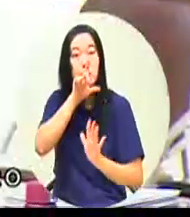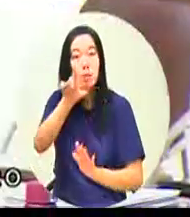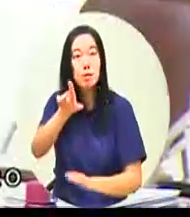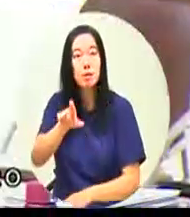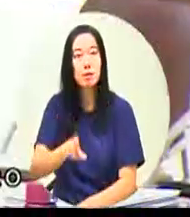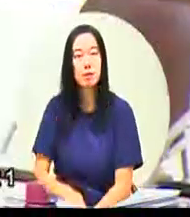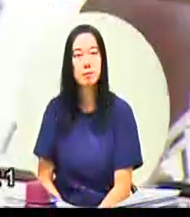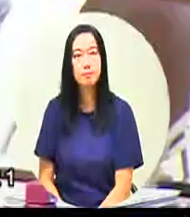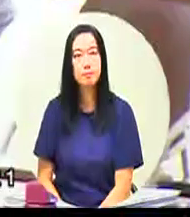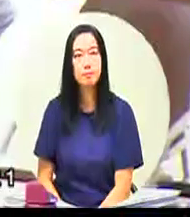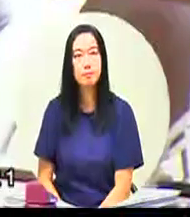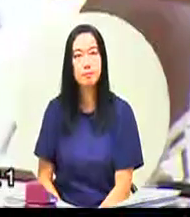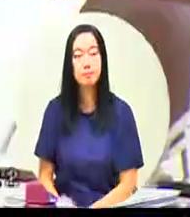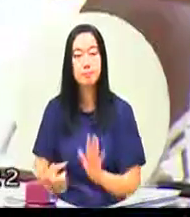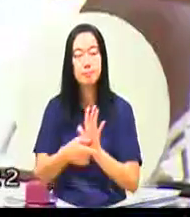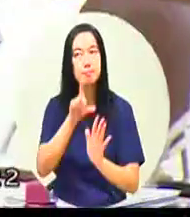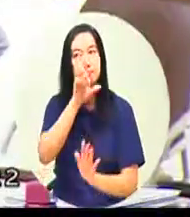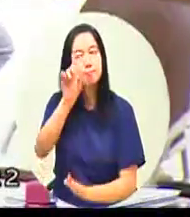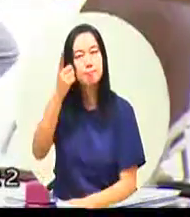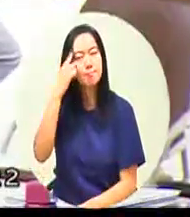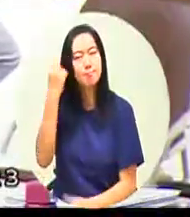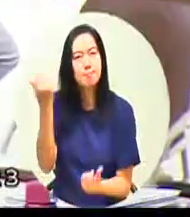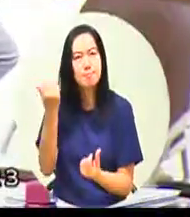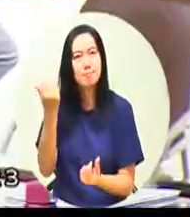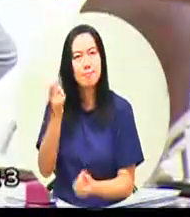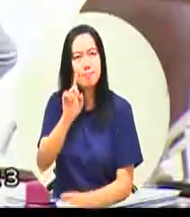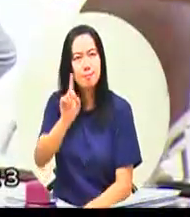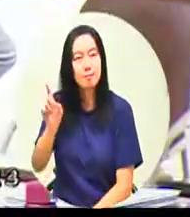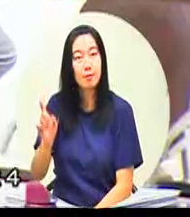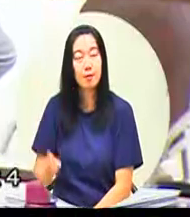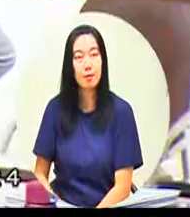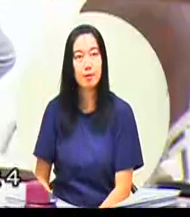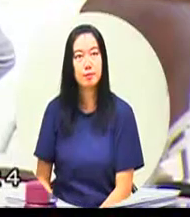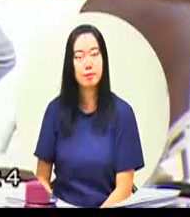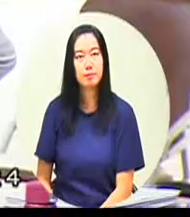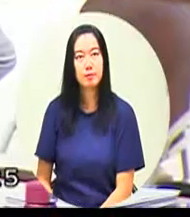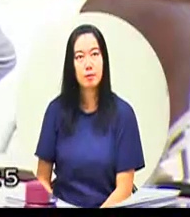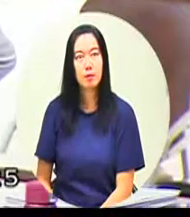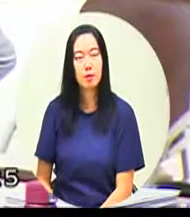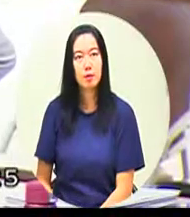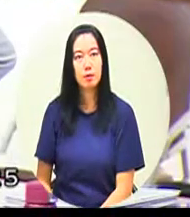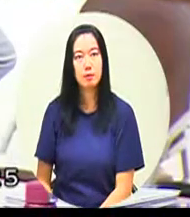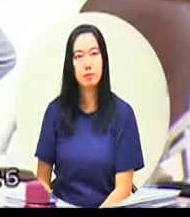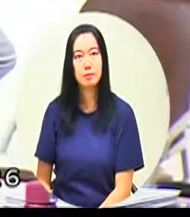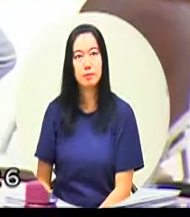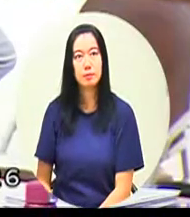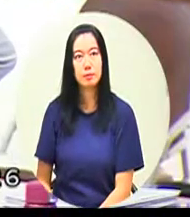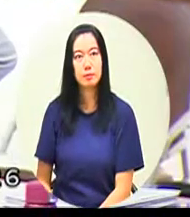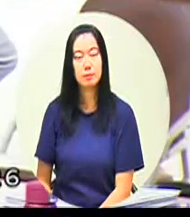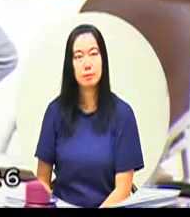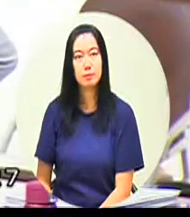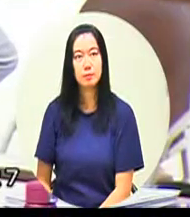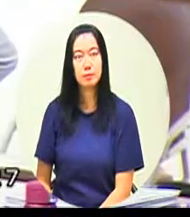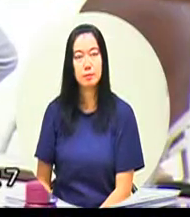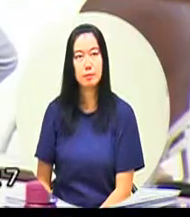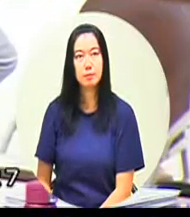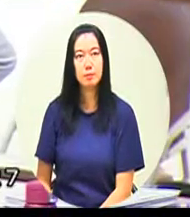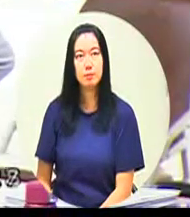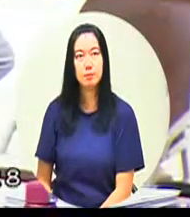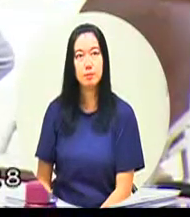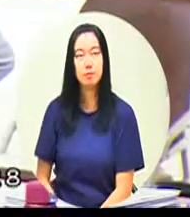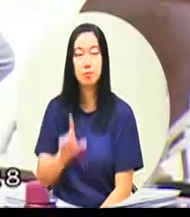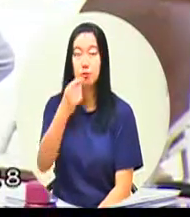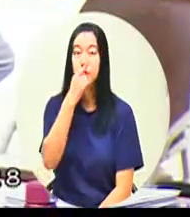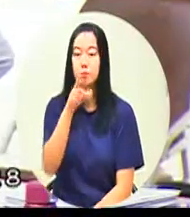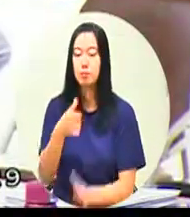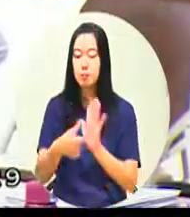么那个 好像有什么宝宝嘛哈，有个什么宝宝哦，高通